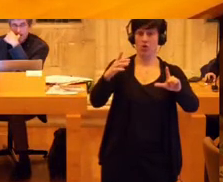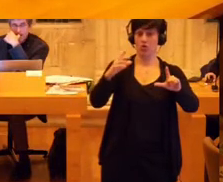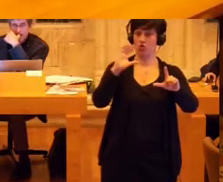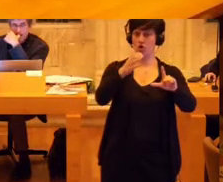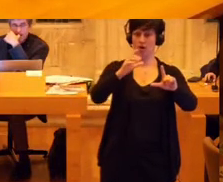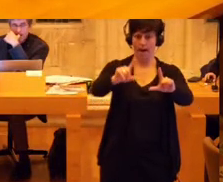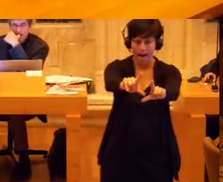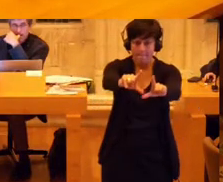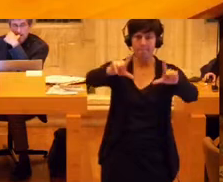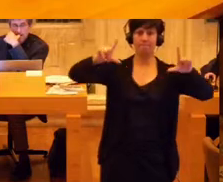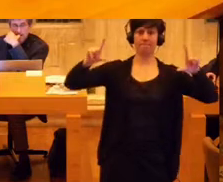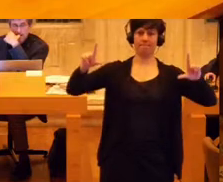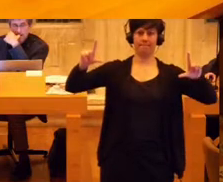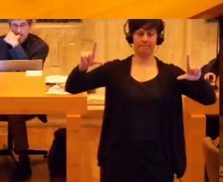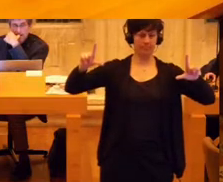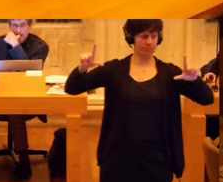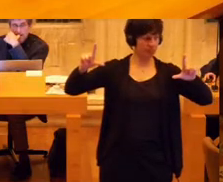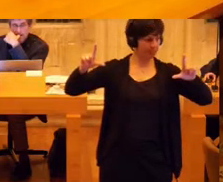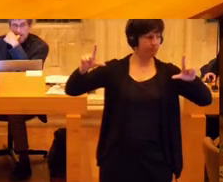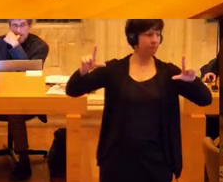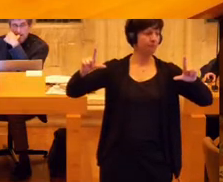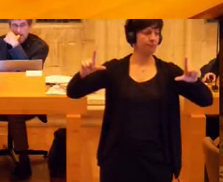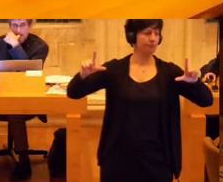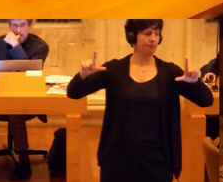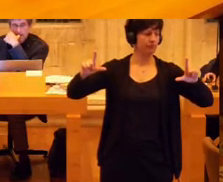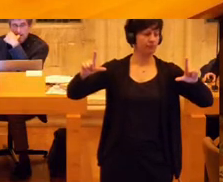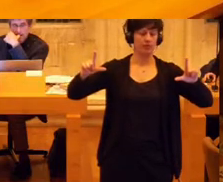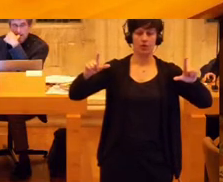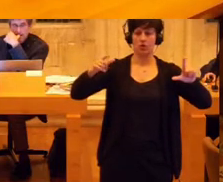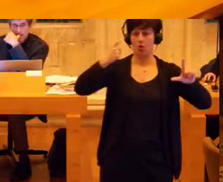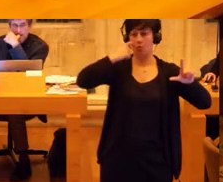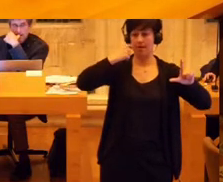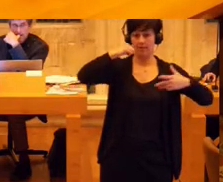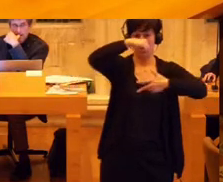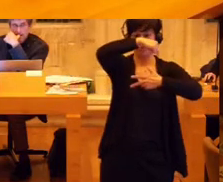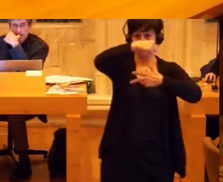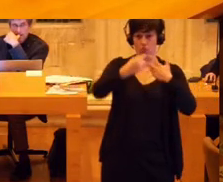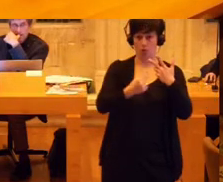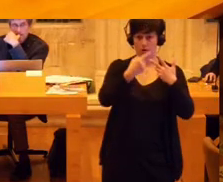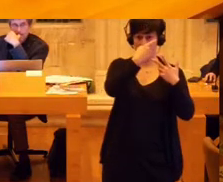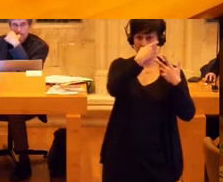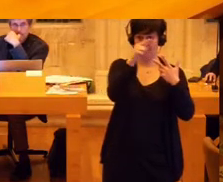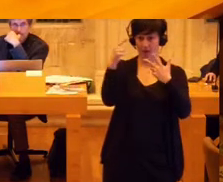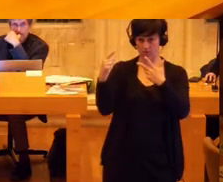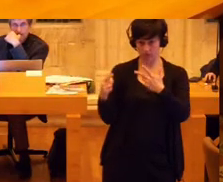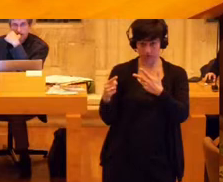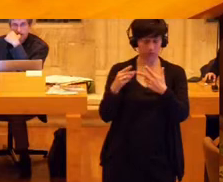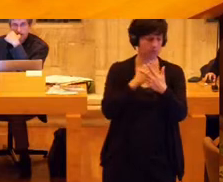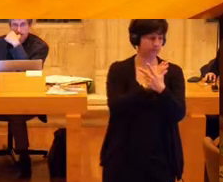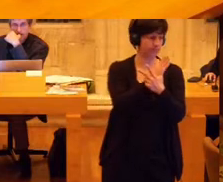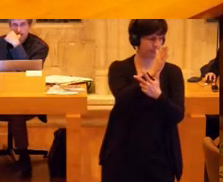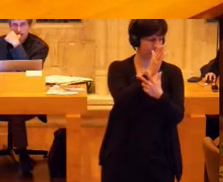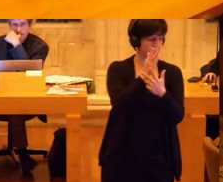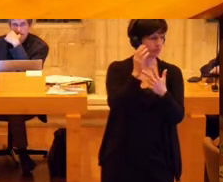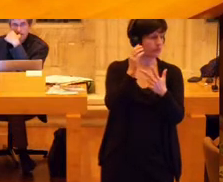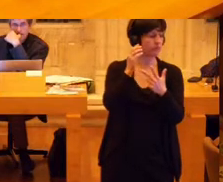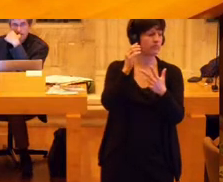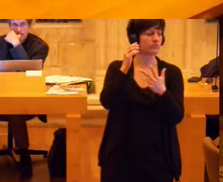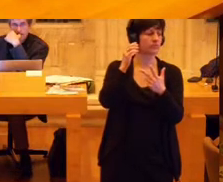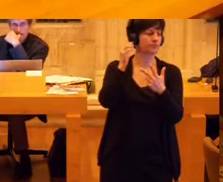Si on zoome ce zonage sur le territoire de Caen, trois types de zones. Les